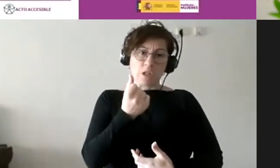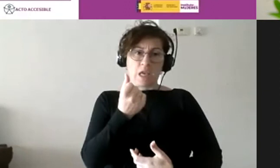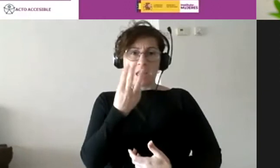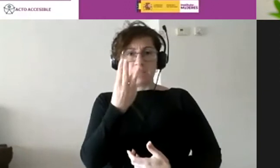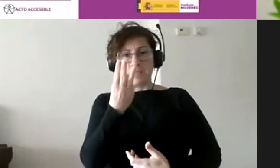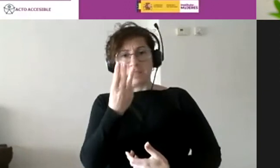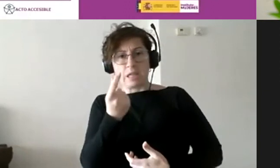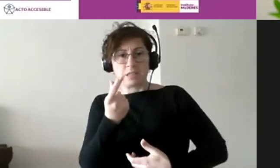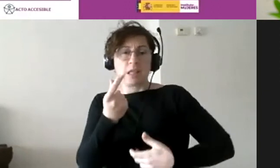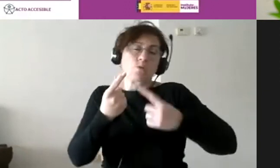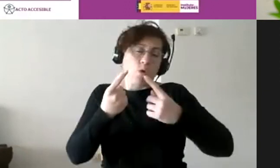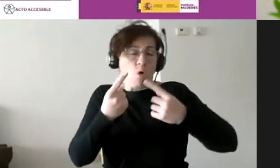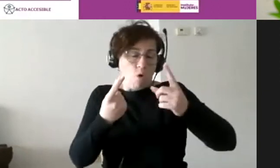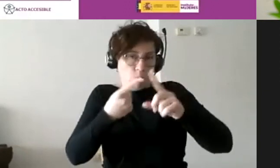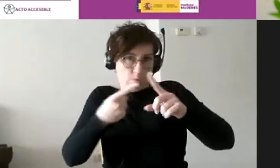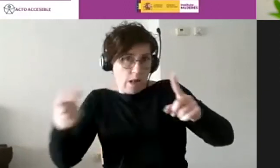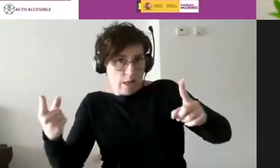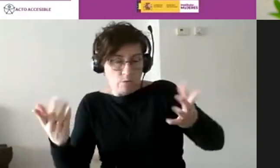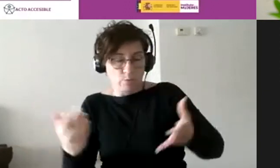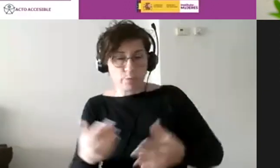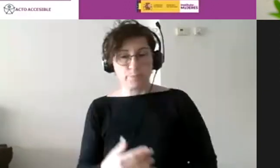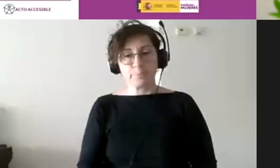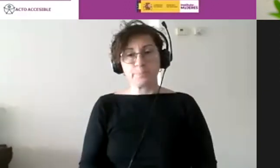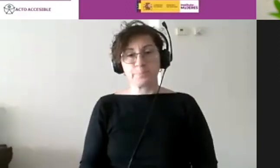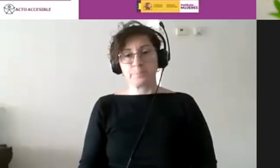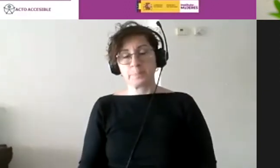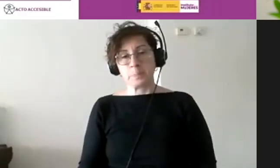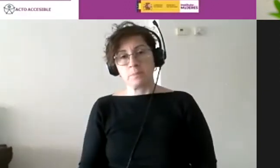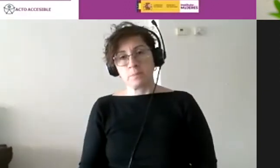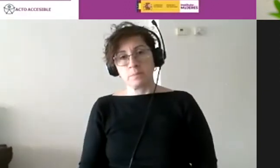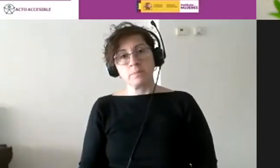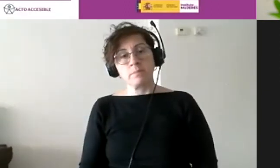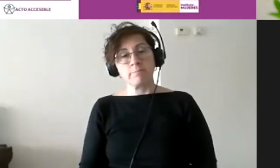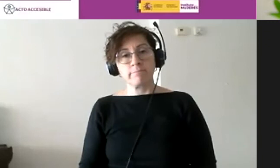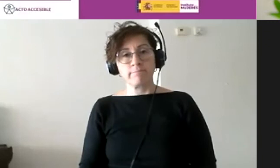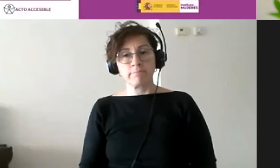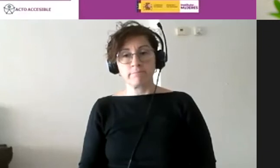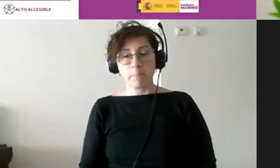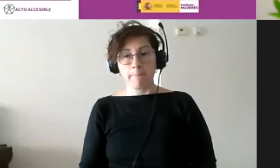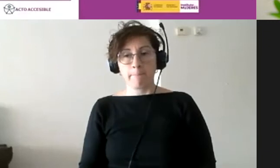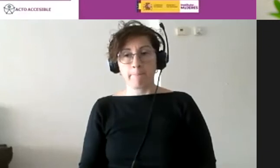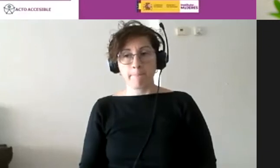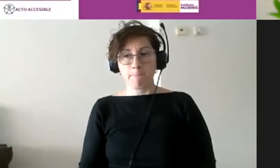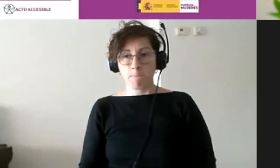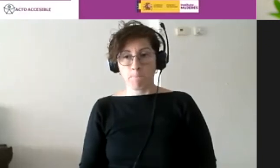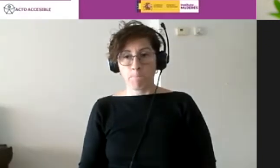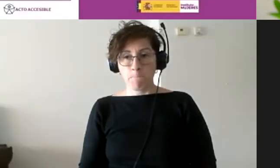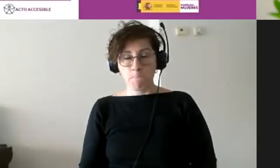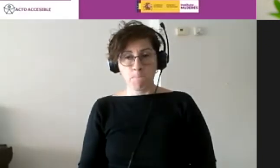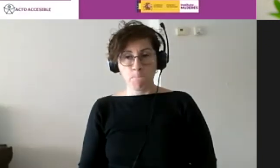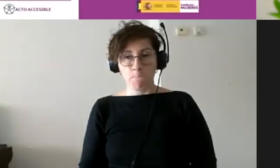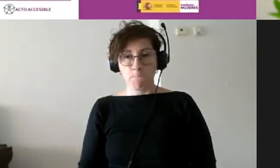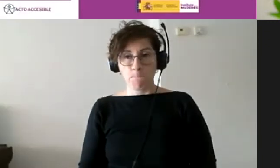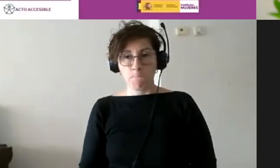formed to be taken to the Western Ukraine, to Poland, to Italy, Germany. Прошу,